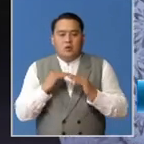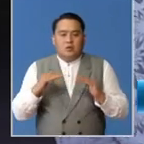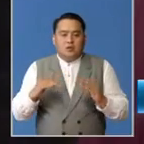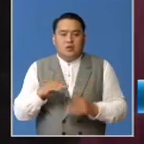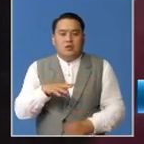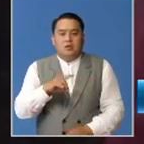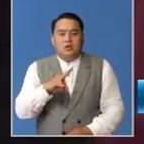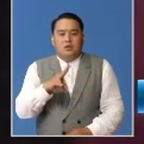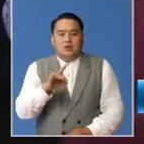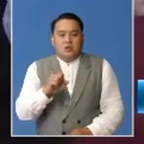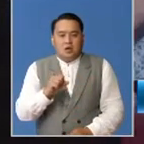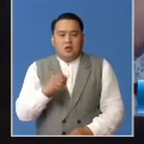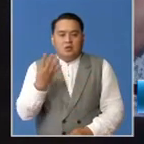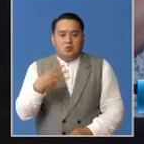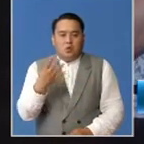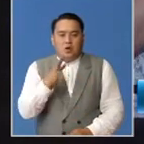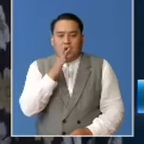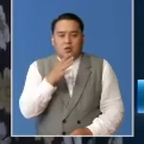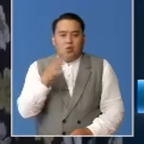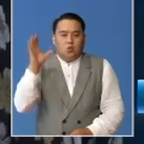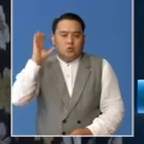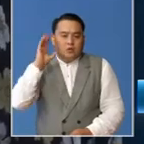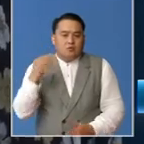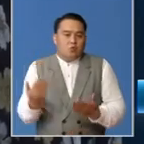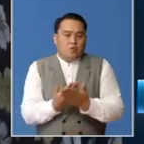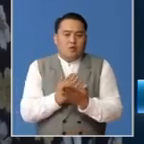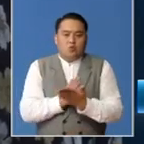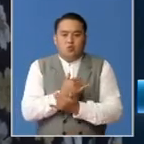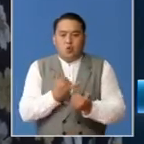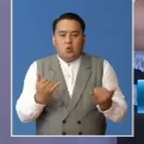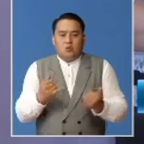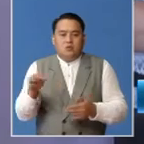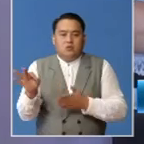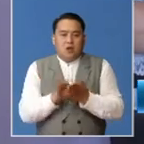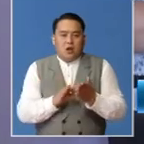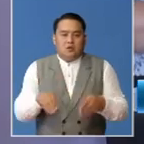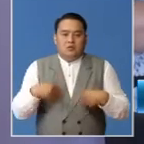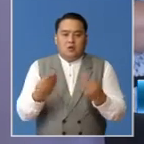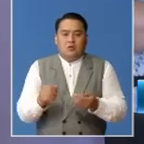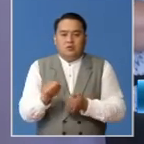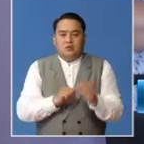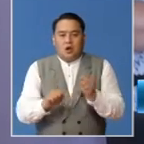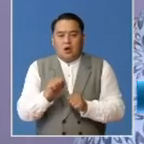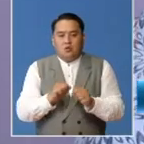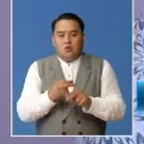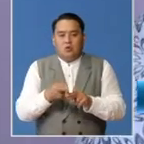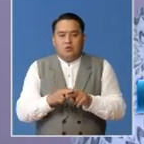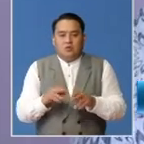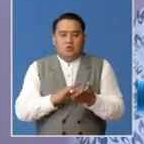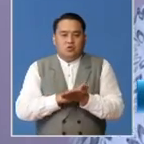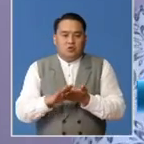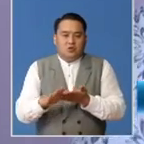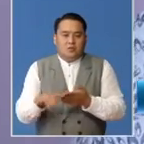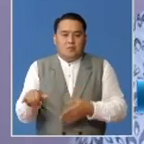Ирина Латоскина. Ей 40 лет. Услышав о новой услуге, талдыкурганка сразу сдала на стирку и уже пришла за